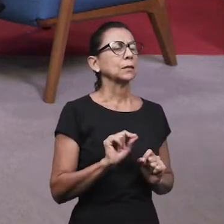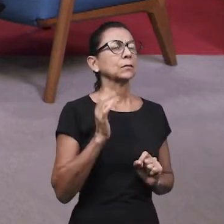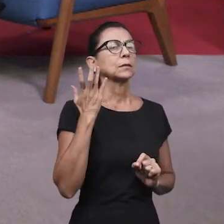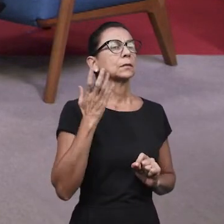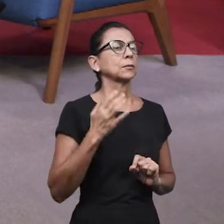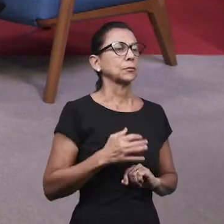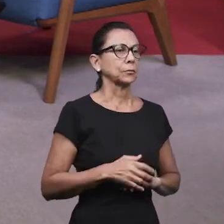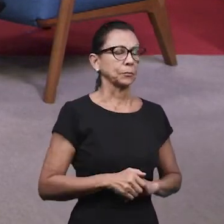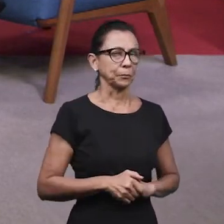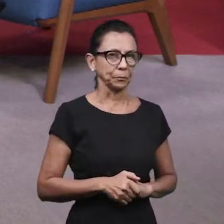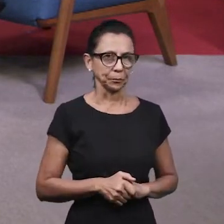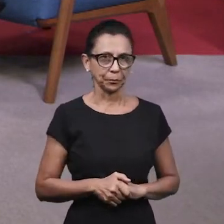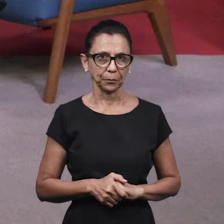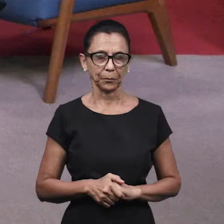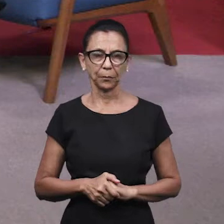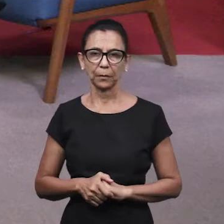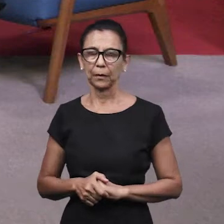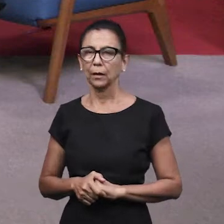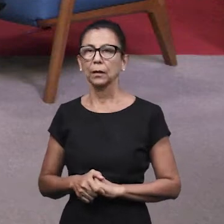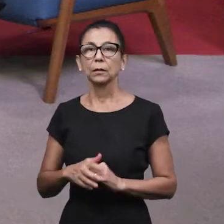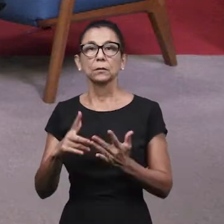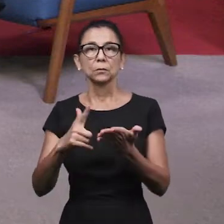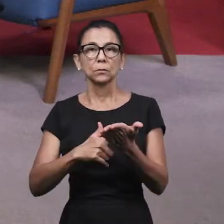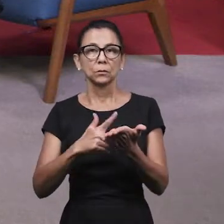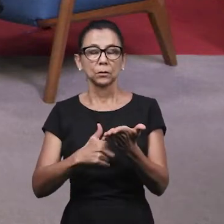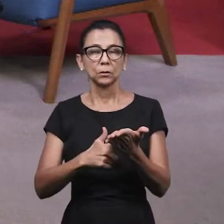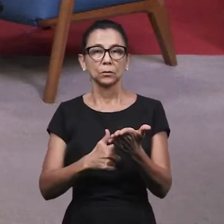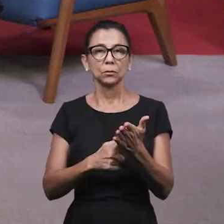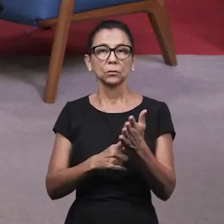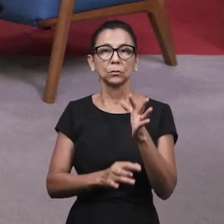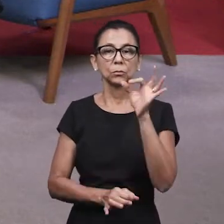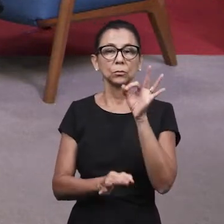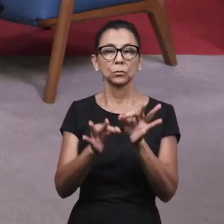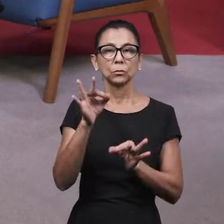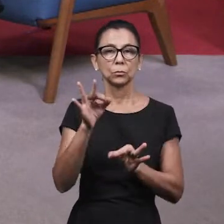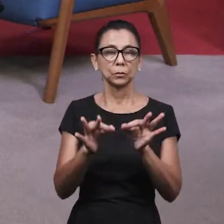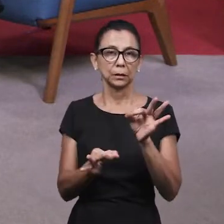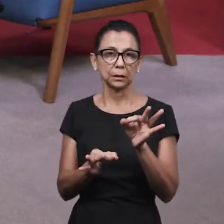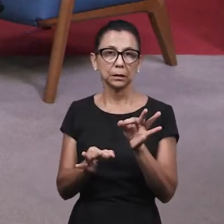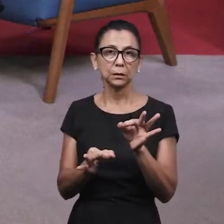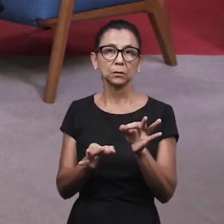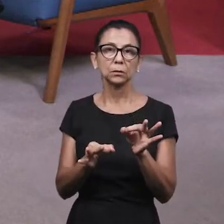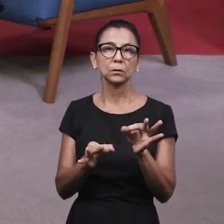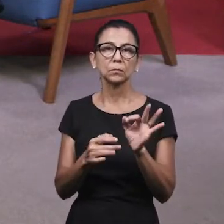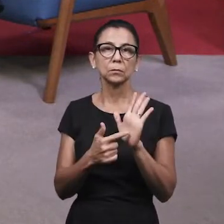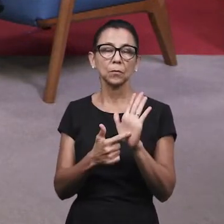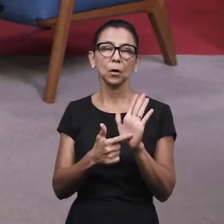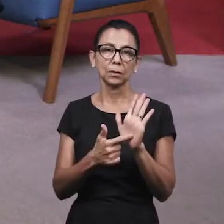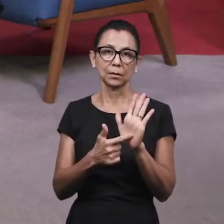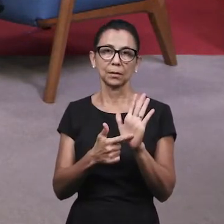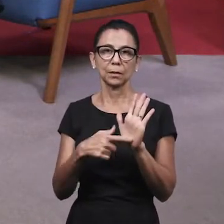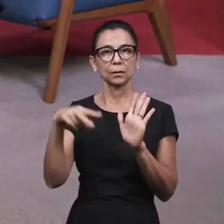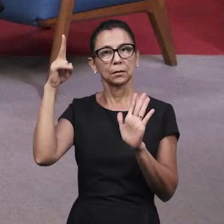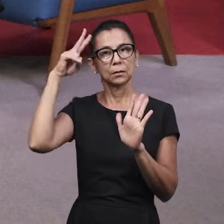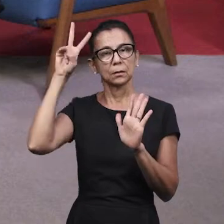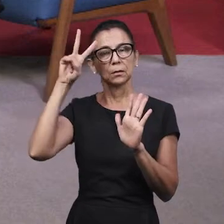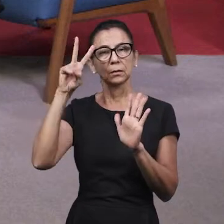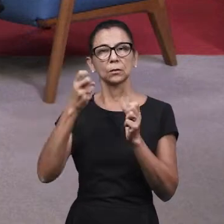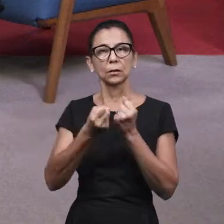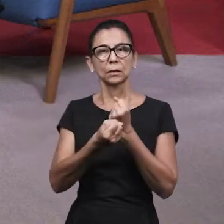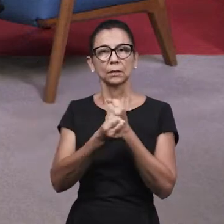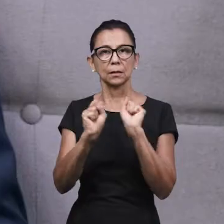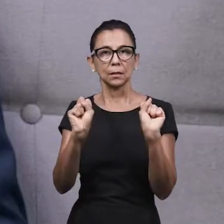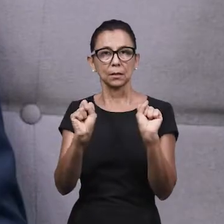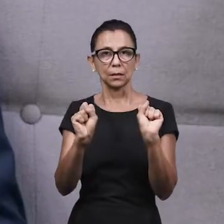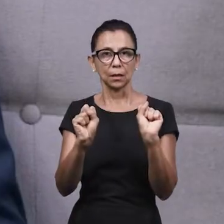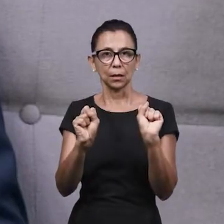Dans le livre de Juges, il y a l'histoire de Samson à partir du chapitre